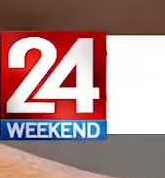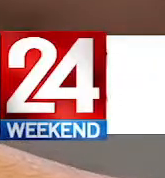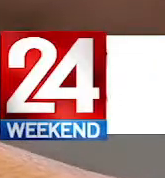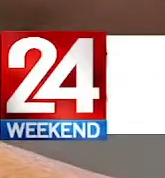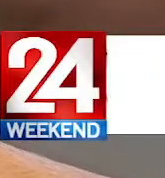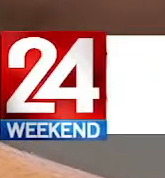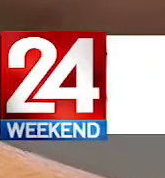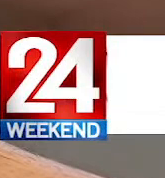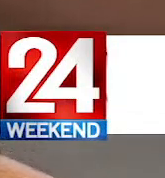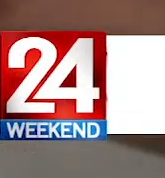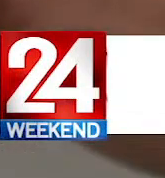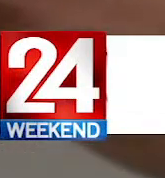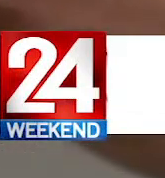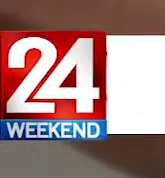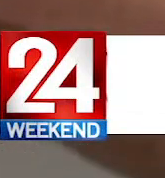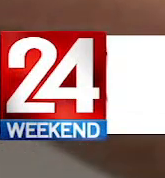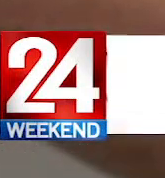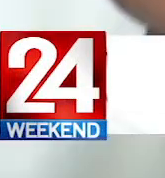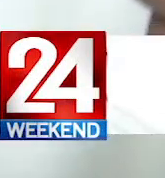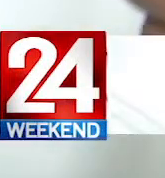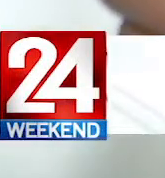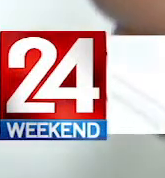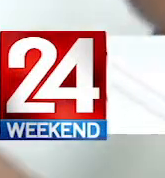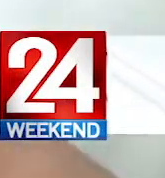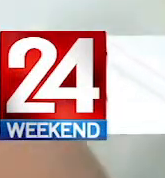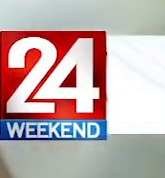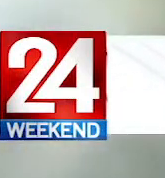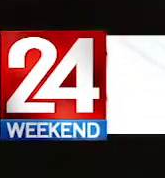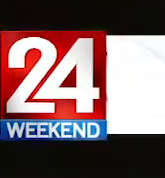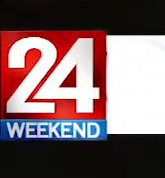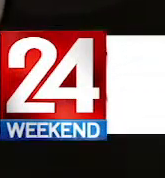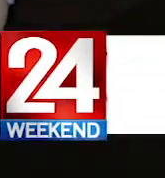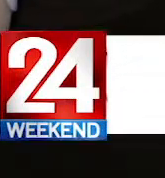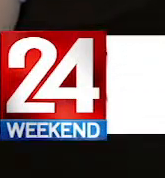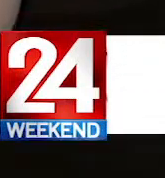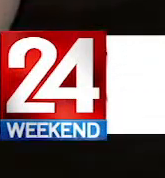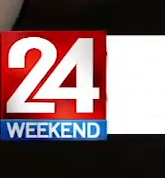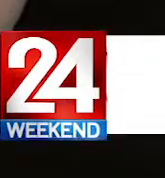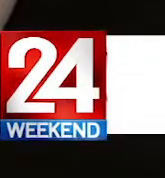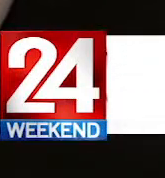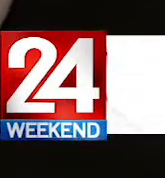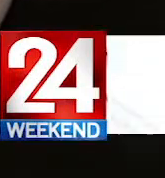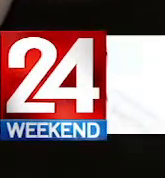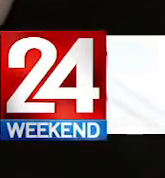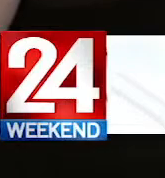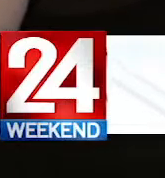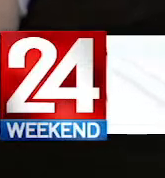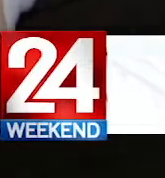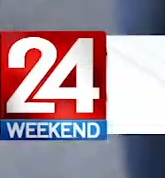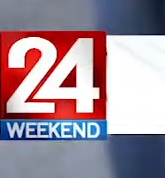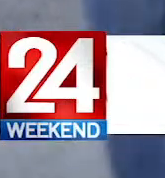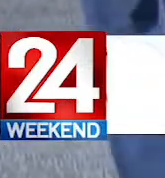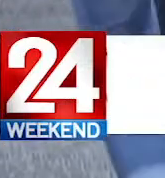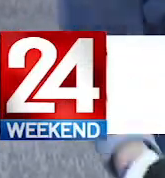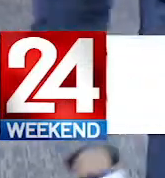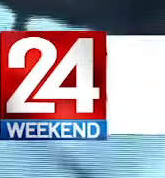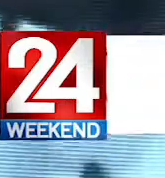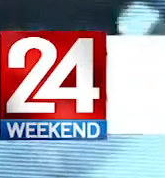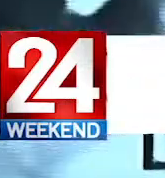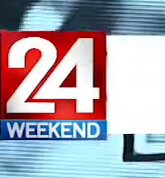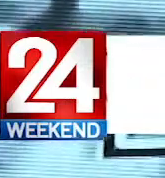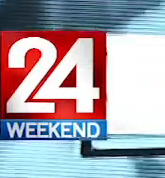Mga hindi bakunado at wala pang COVID booster shot, nais ng DILG na mabakunahan na ngayong may kaso sa bansa ng